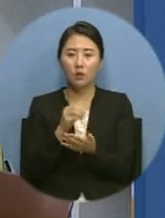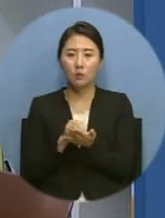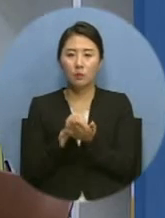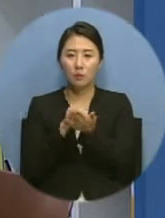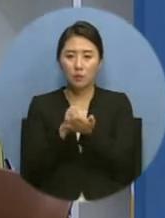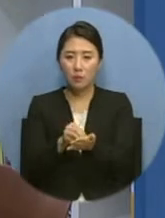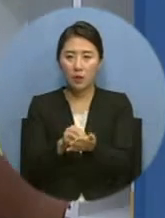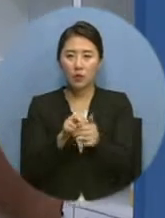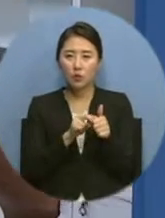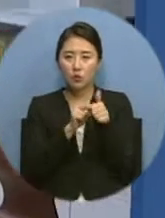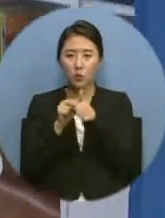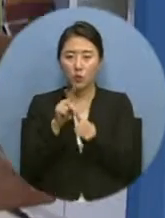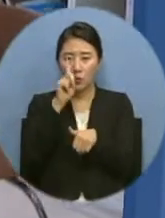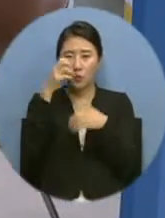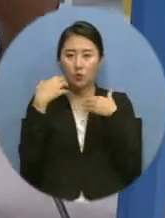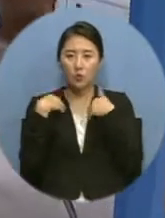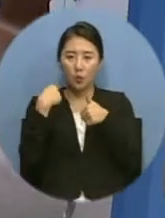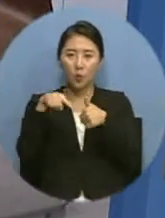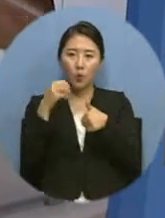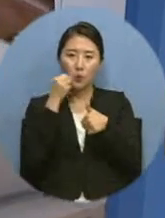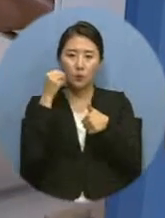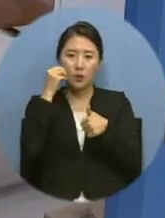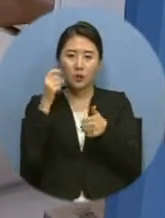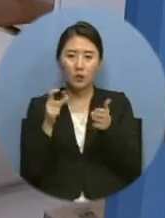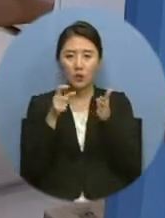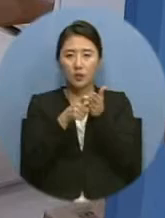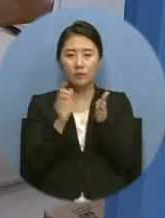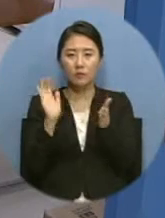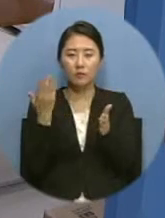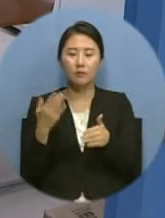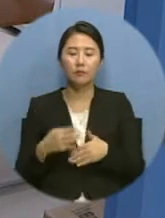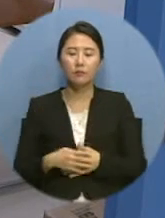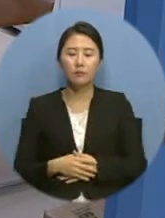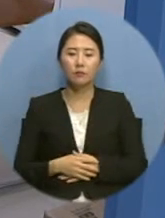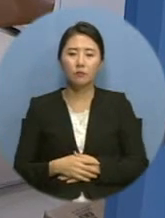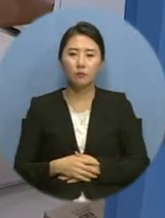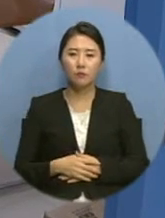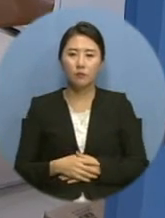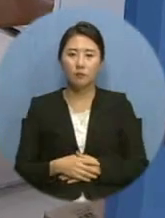정보는 교육청 홈페이지에 게시할 계획입니다. CNN 뉴스 김국희입니다.